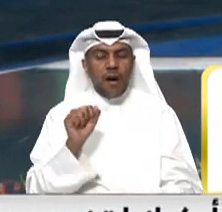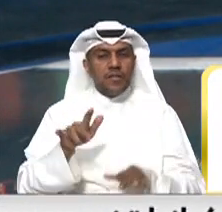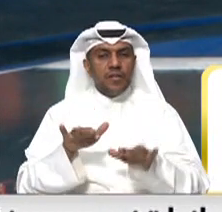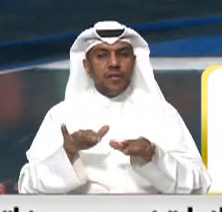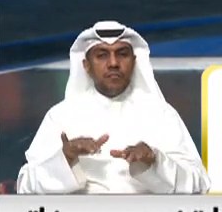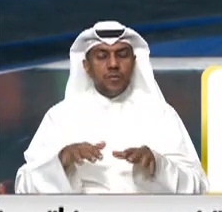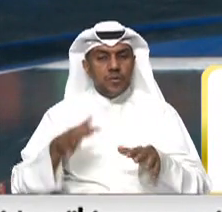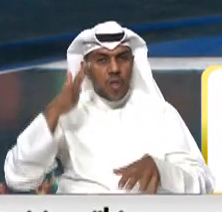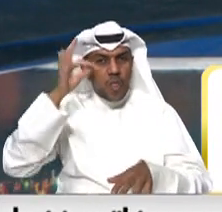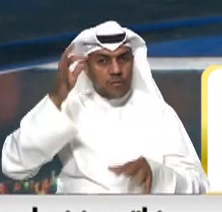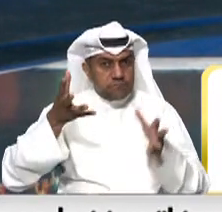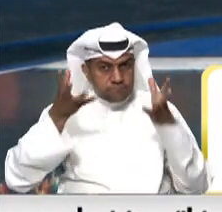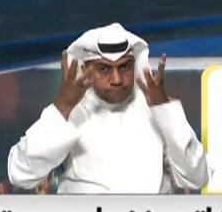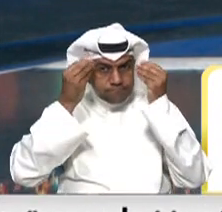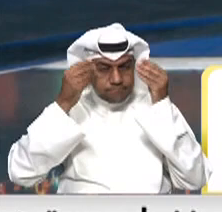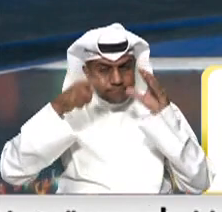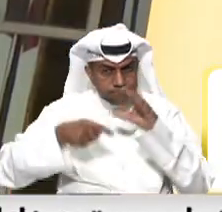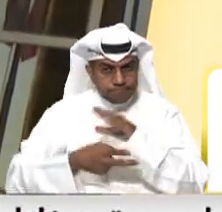والأمن السبراني.